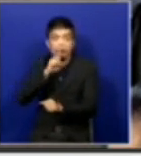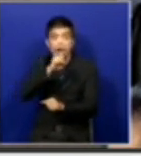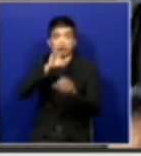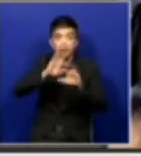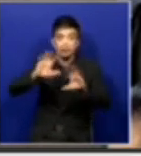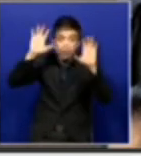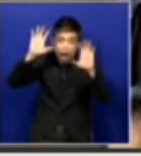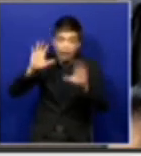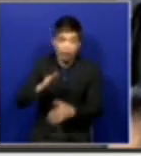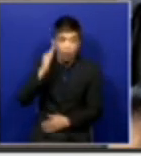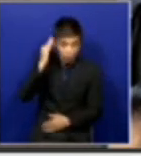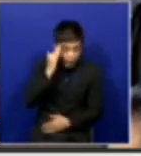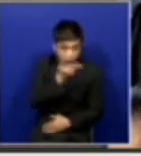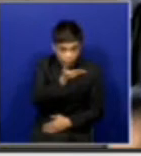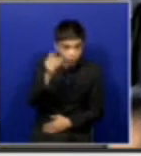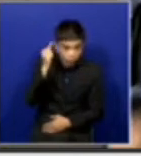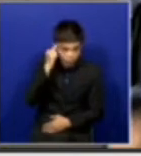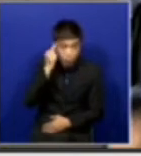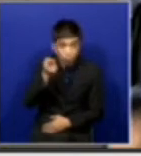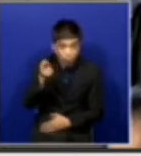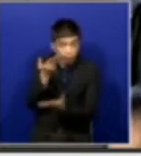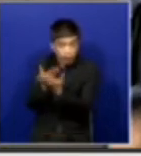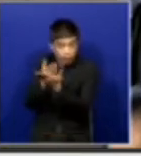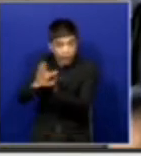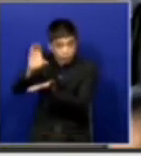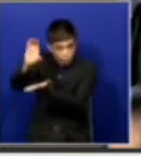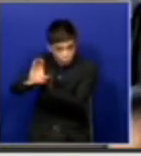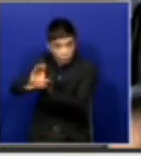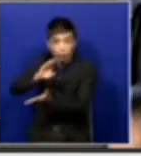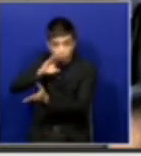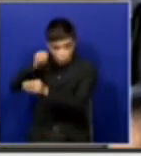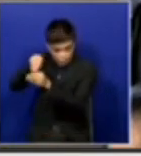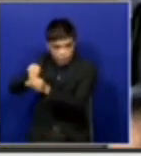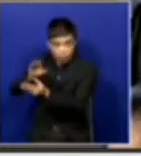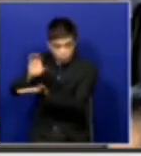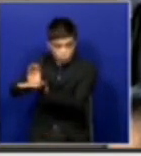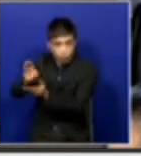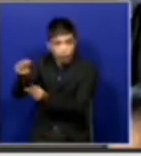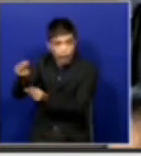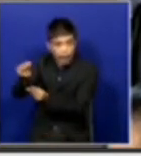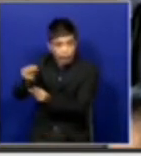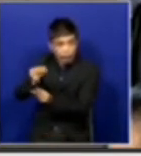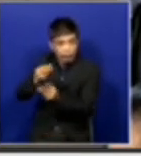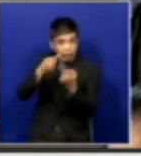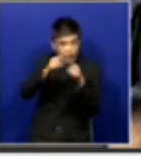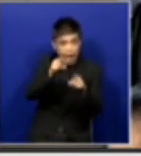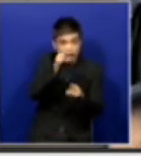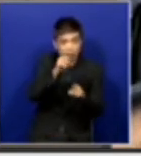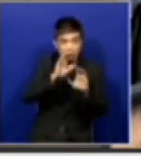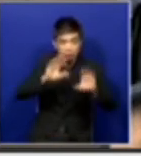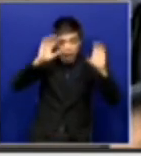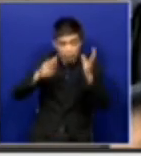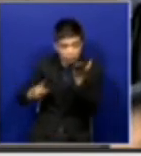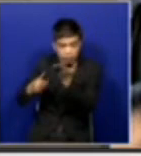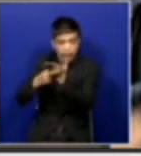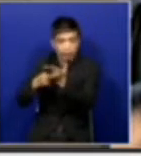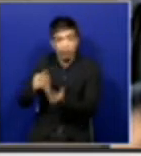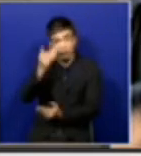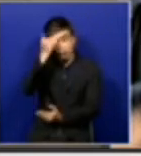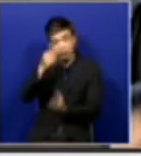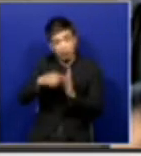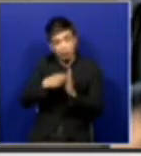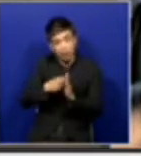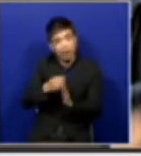ไม่มีเท่าไหร่แล้วท่านดันไปตัดเขาอีกเสร็จแล้วไม่มีอะไรที่จัดให้เขาเพิ่มแล้วบอกว่าเปิดไม่